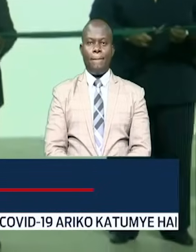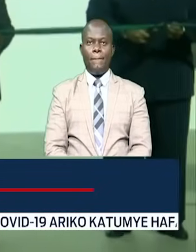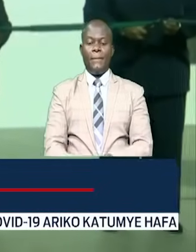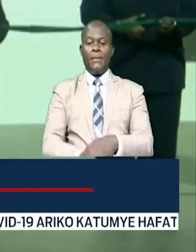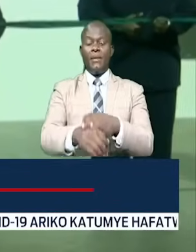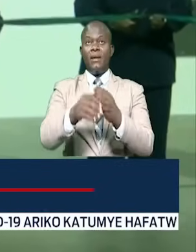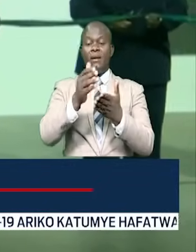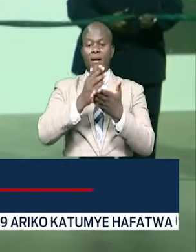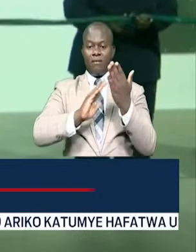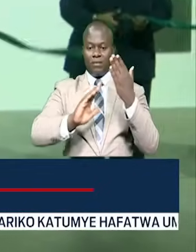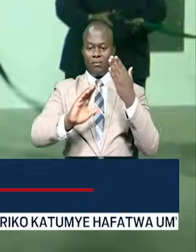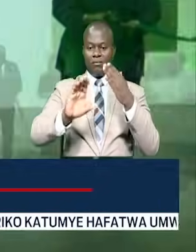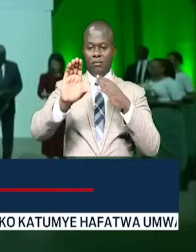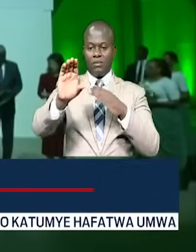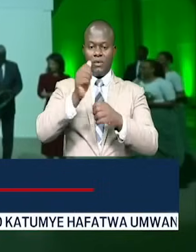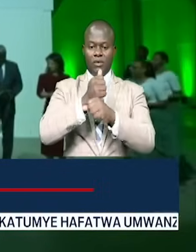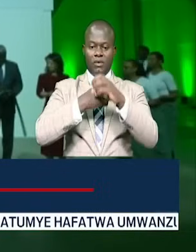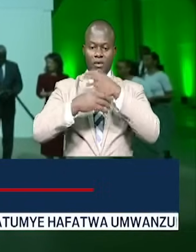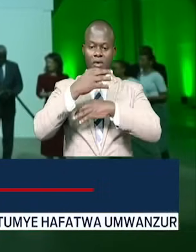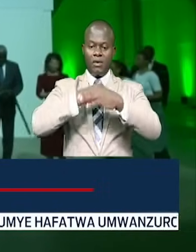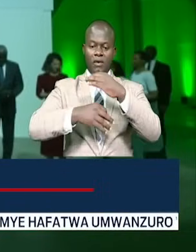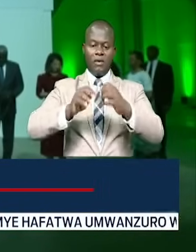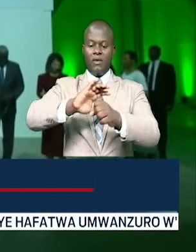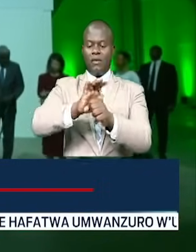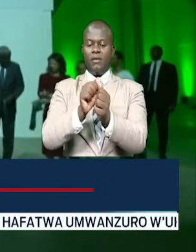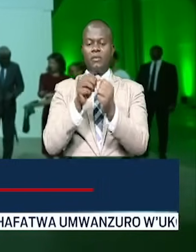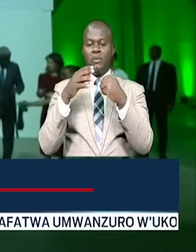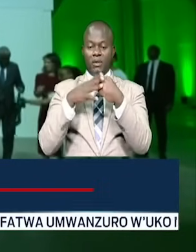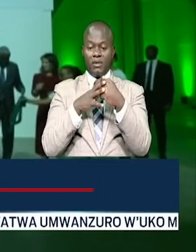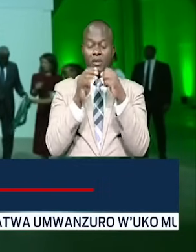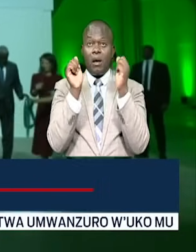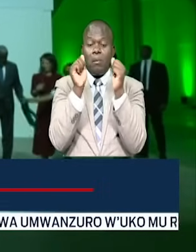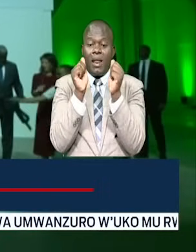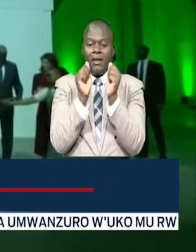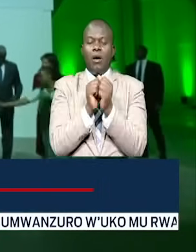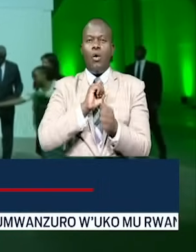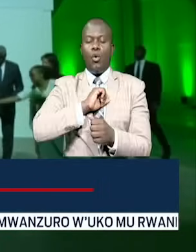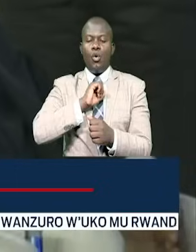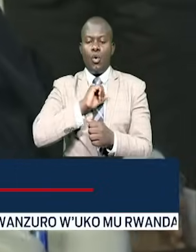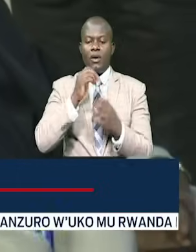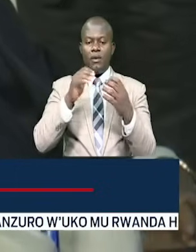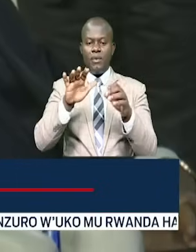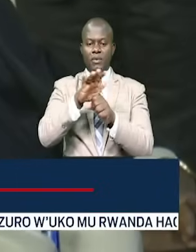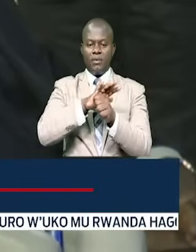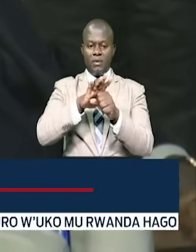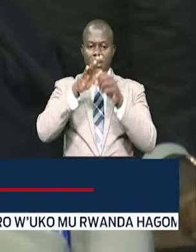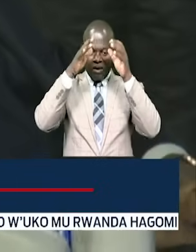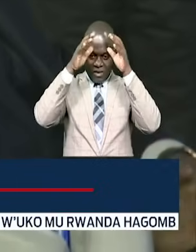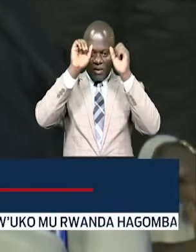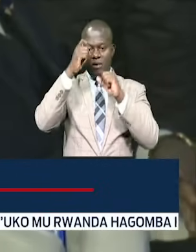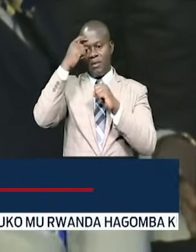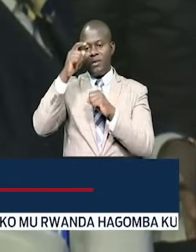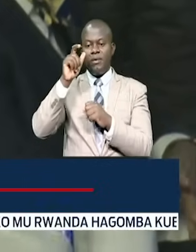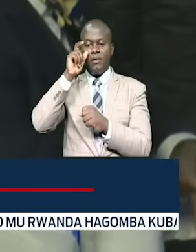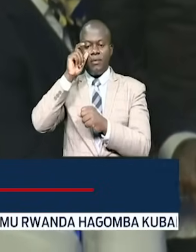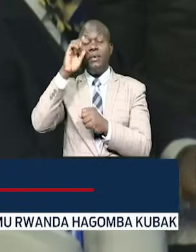Igice cya mbere cy'uru ruganda ruzakora inkingo za COVID-19, malaria n'igituntu cyamaze kuzura. Perezida wa Repubulika Paul